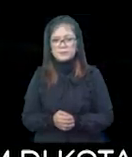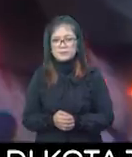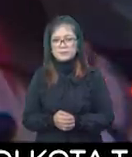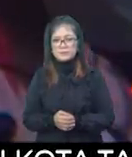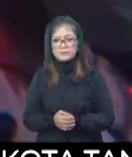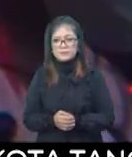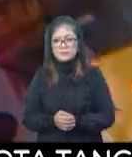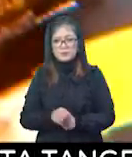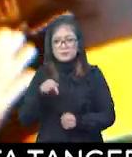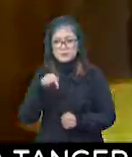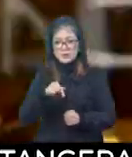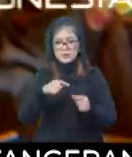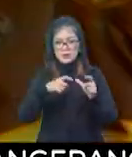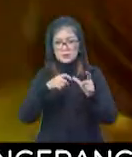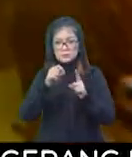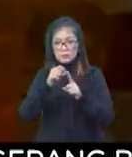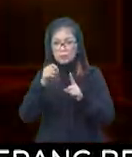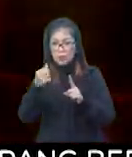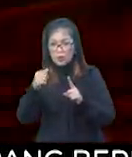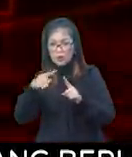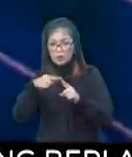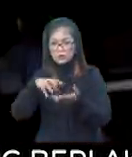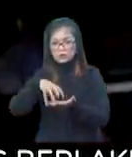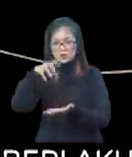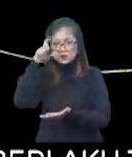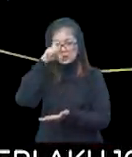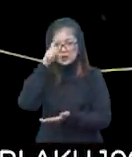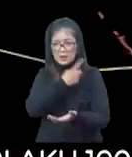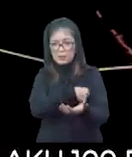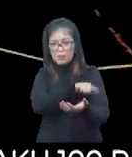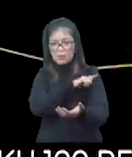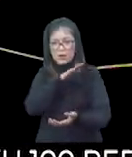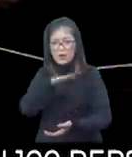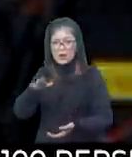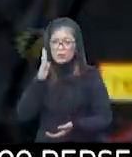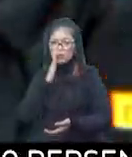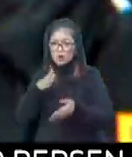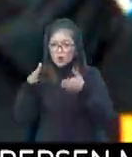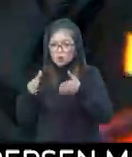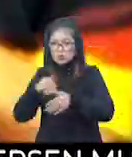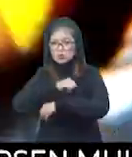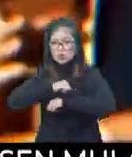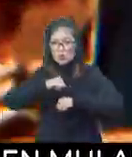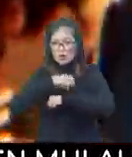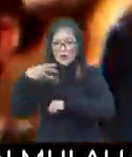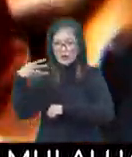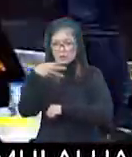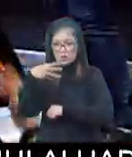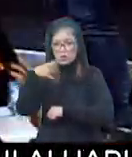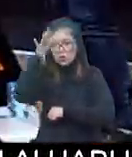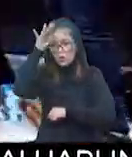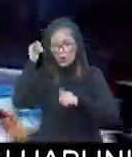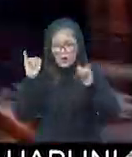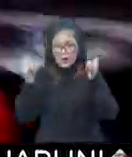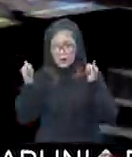eSports Star Indonesia telah menjadi ajang pencarian bakat talenta-talenta muda dalam bidang eSport. Di ajang ini, para gamers dipersiapkan sebagai players kelas